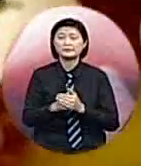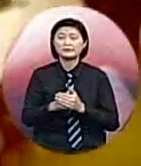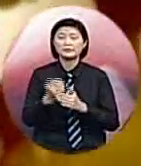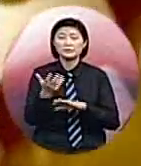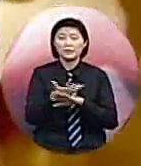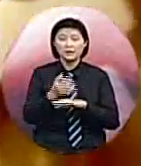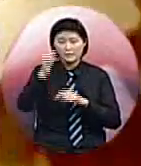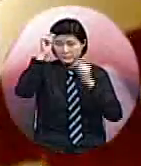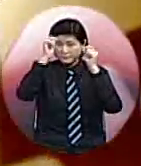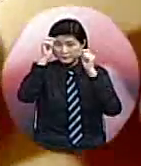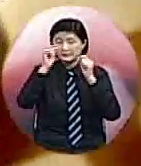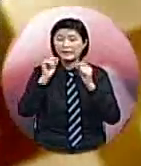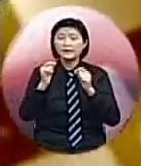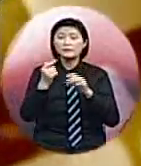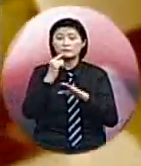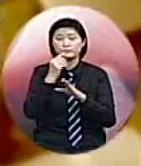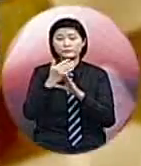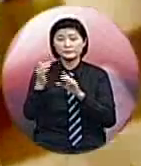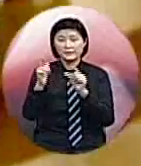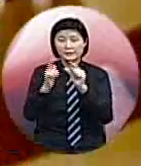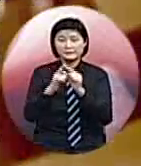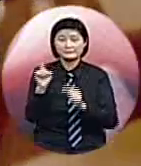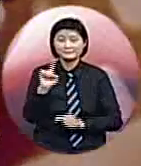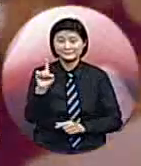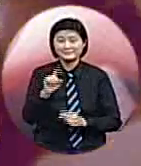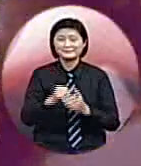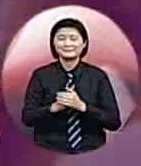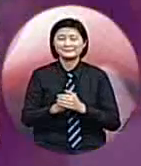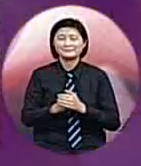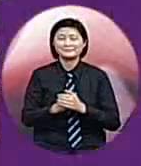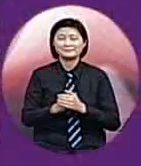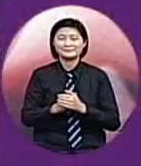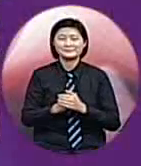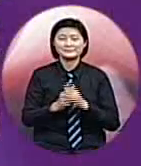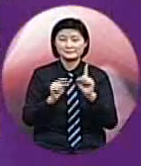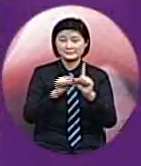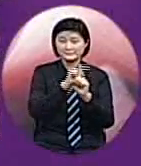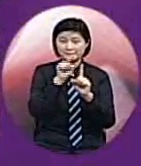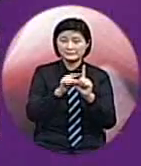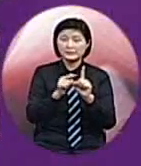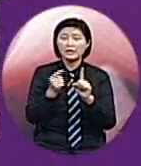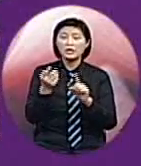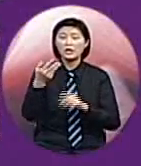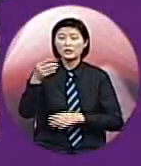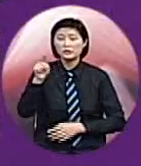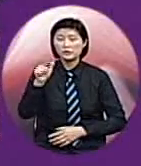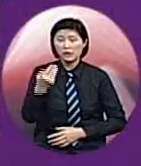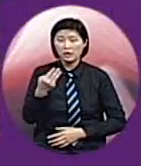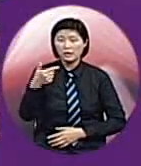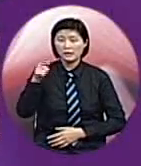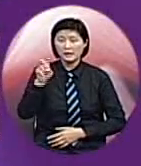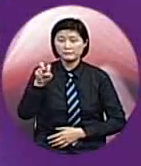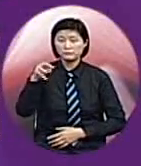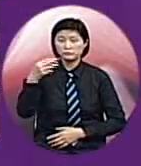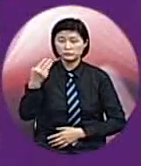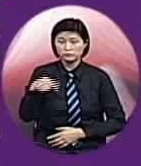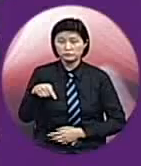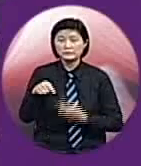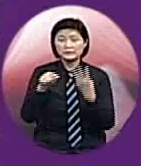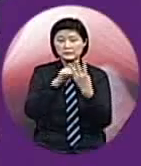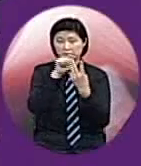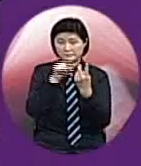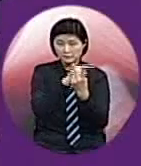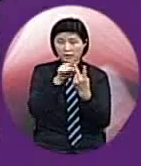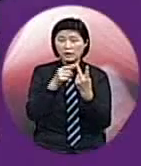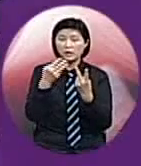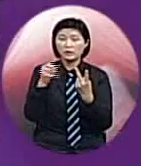털모자를 북한에서는 무엇이라고 할까요가 문제입니다. 보기 네. 드릴게요. 네. 1번 털감투, 2번 털보 원숭이. 네.